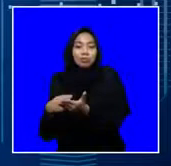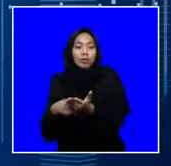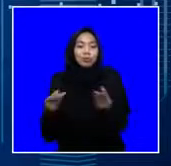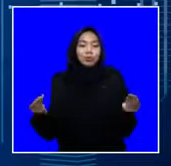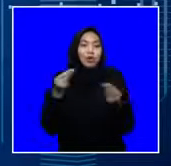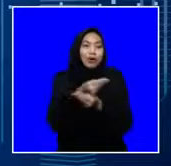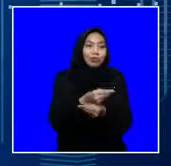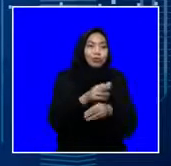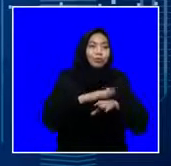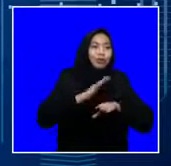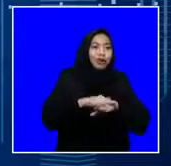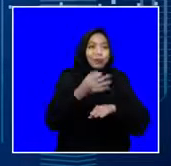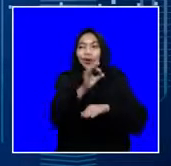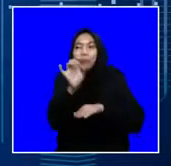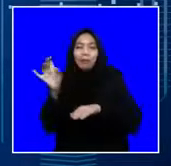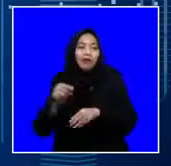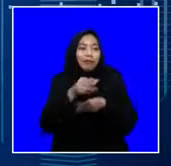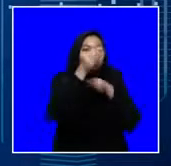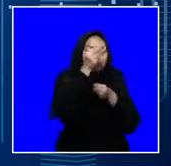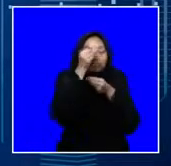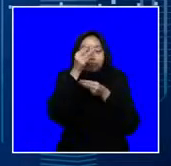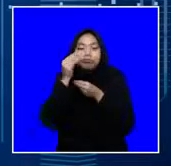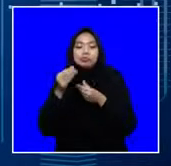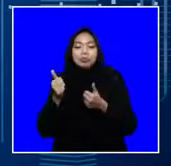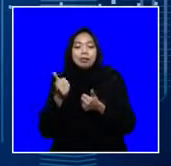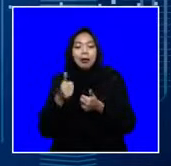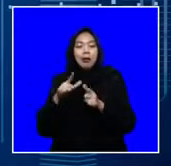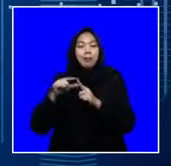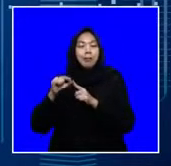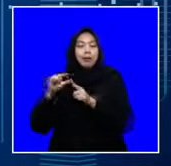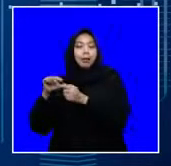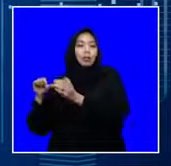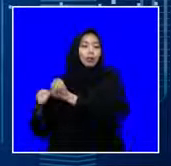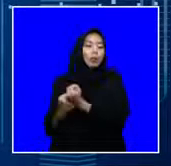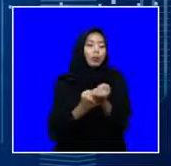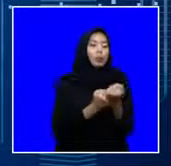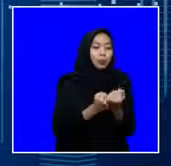ini adalah 4 program besar kita untuk Kampus Merdeka. Berikut.